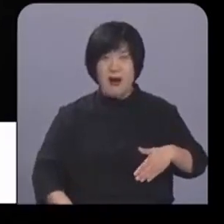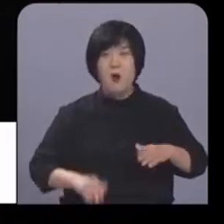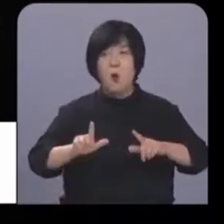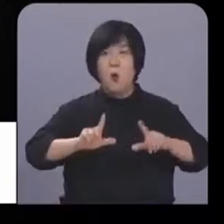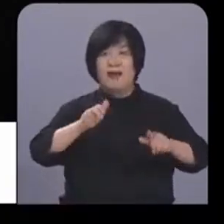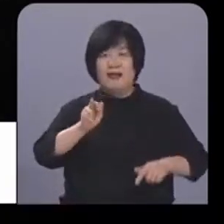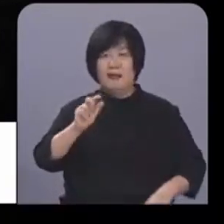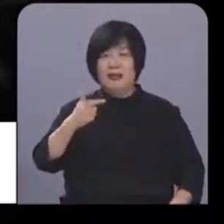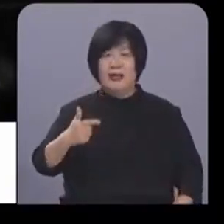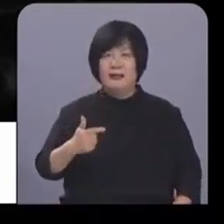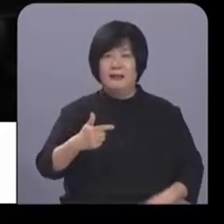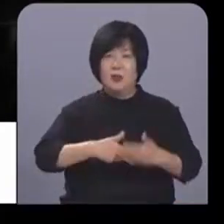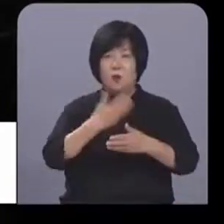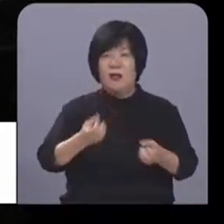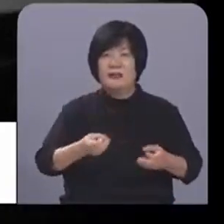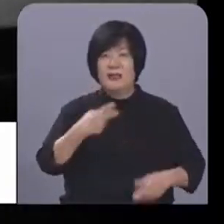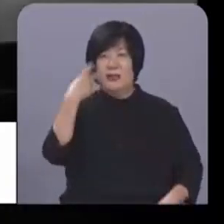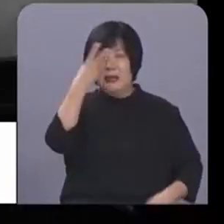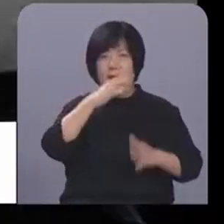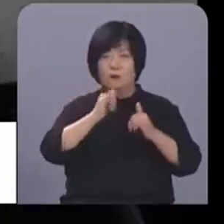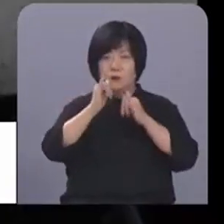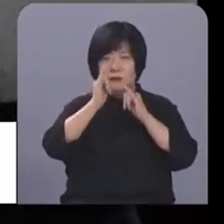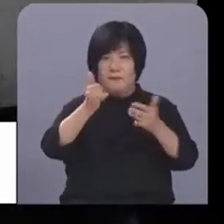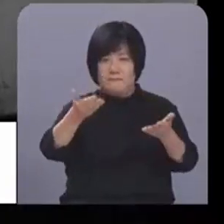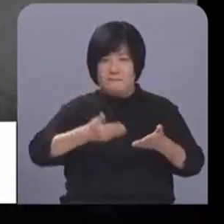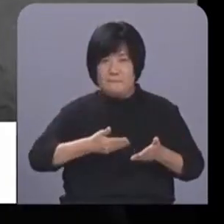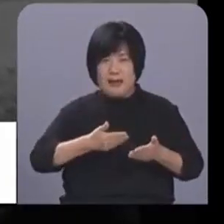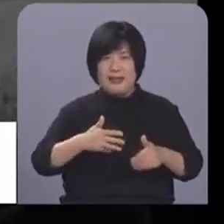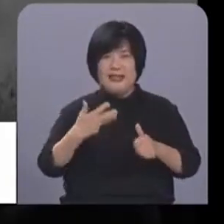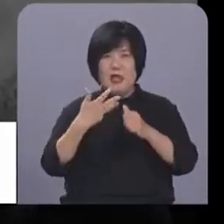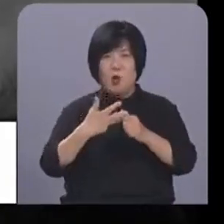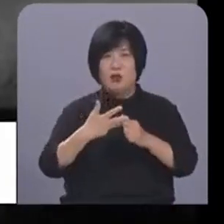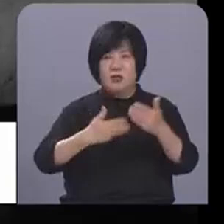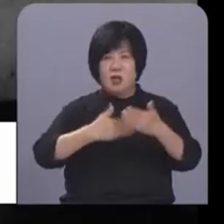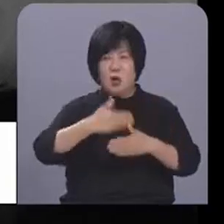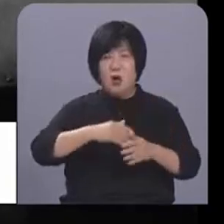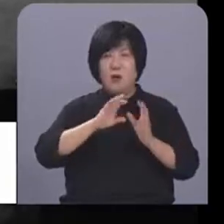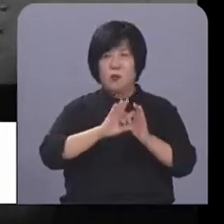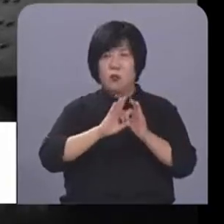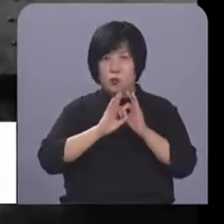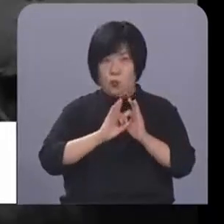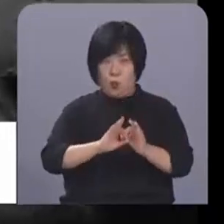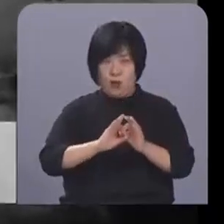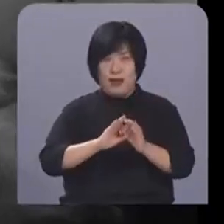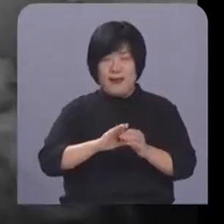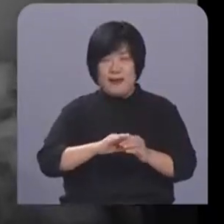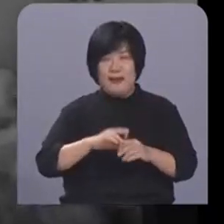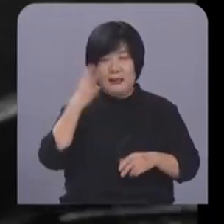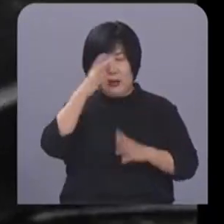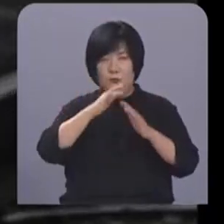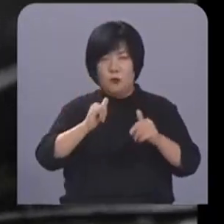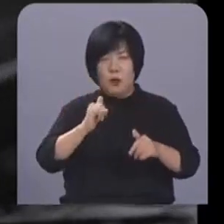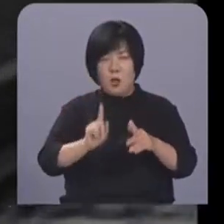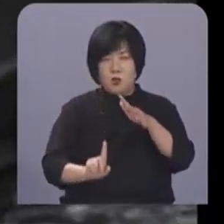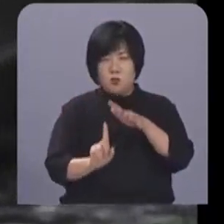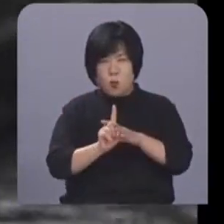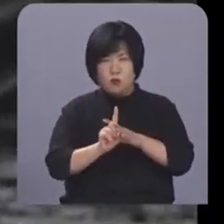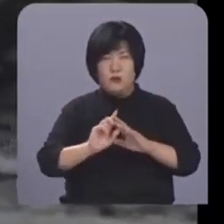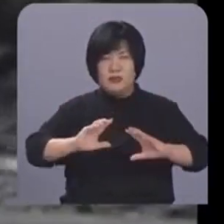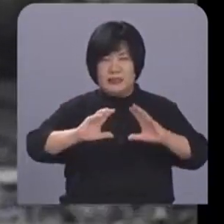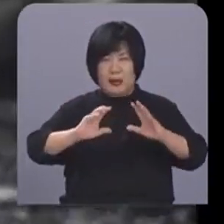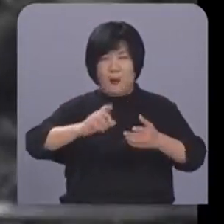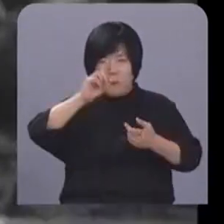칸 영화제 감독상을 수상한 그랜드 투어까지 8편의 작품을 통해 감독의 독특한 세계를 오롯이 들여다볼 수